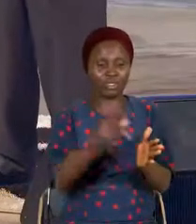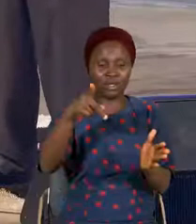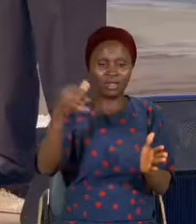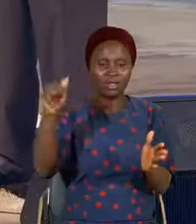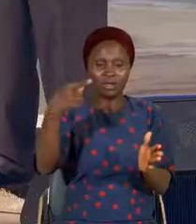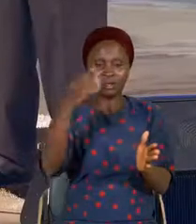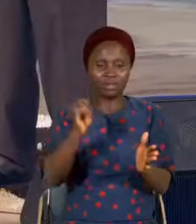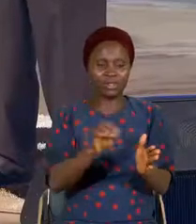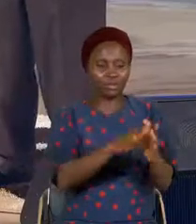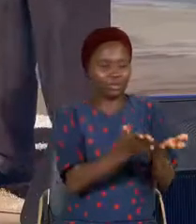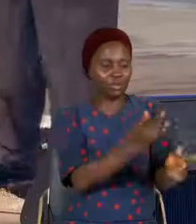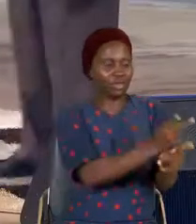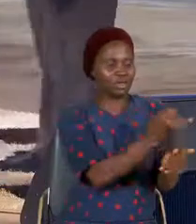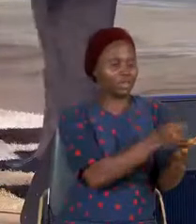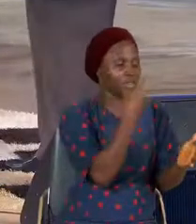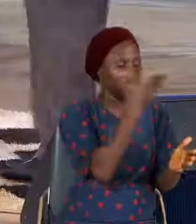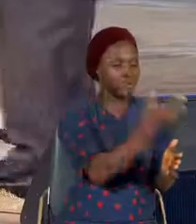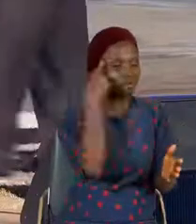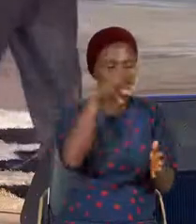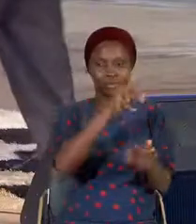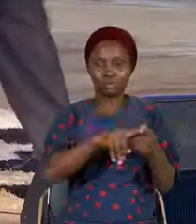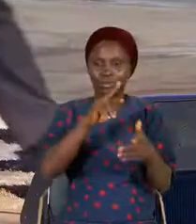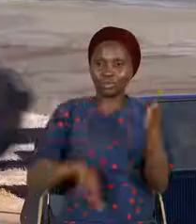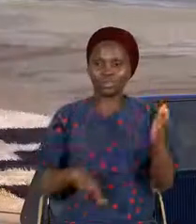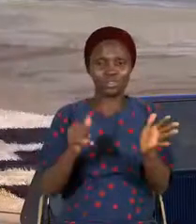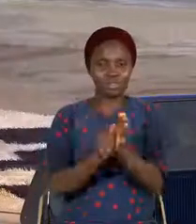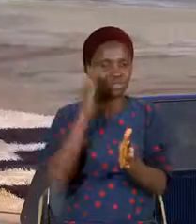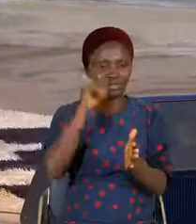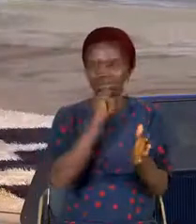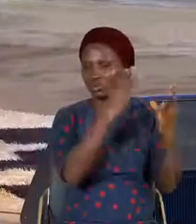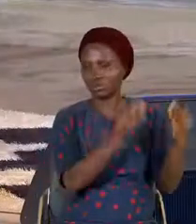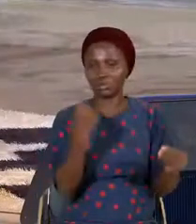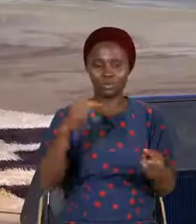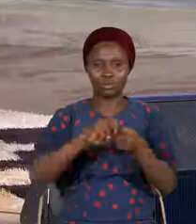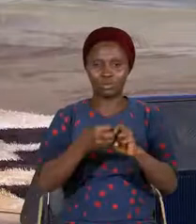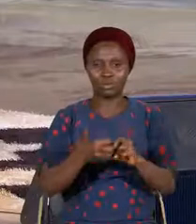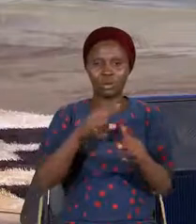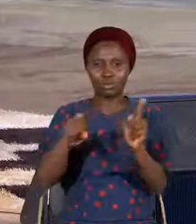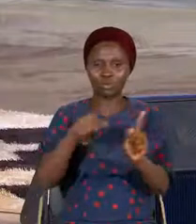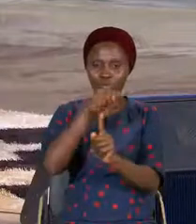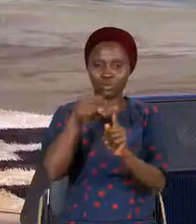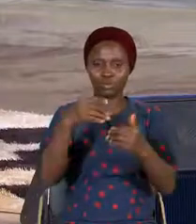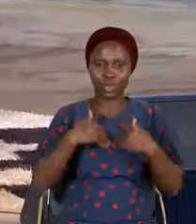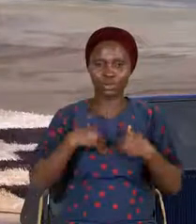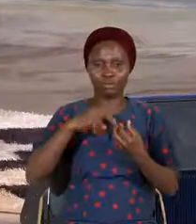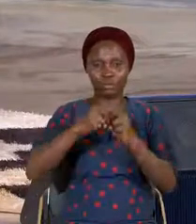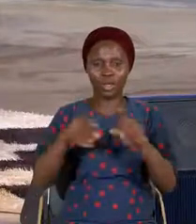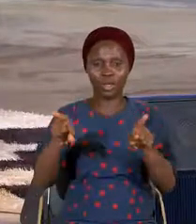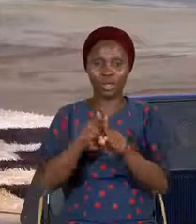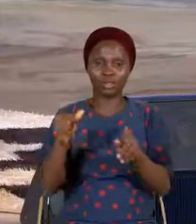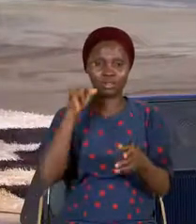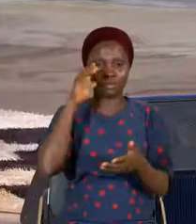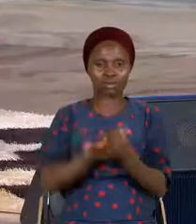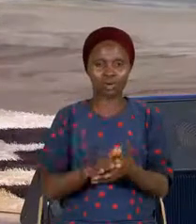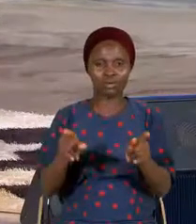ouverte, la page ouverte, cela ne va pas résoudre le problème. Mais lorsque vous avez un problème en tant que femme, en tant